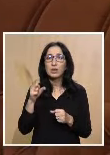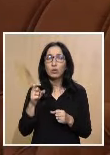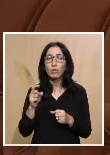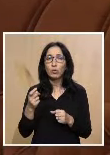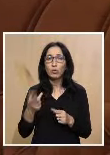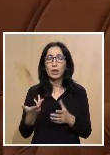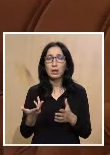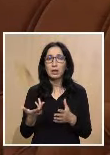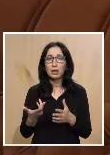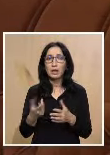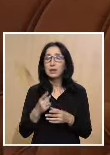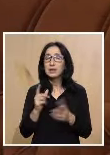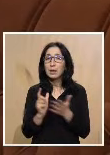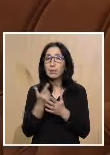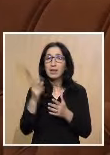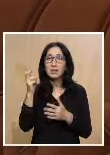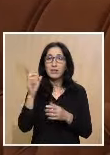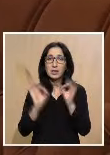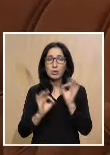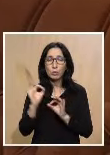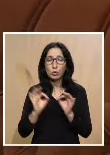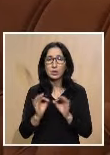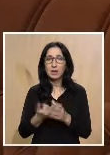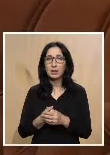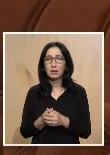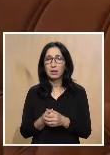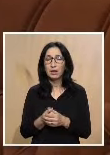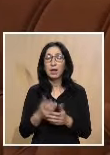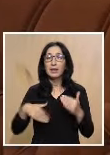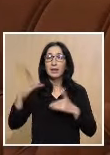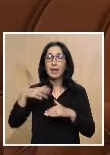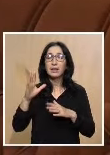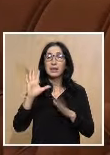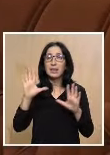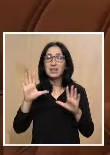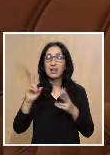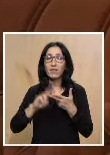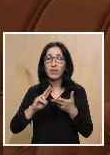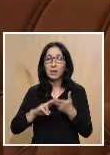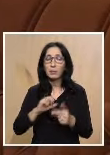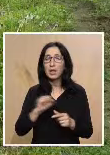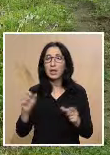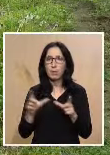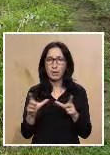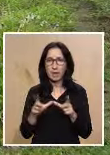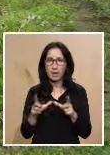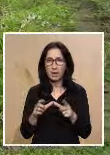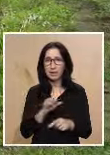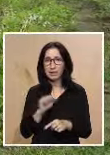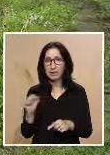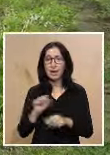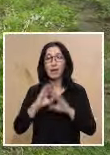17 до 22%, незаменими и заменими аминокиселини, над 10 витамина и минерали.